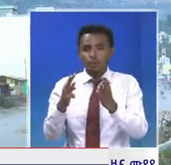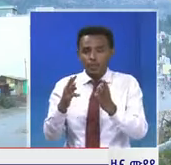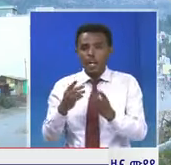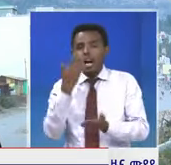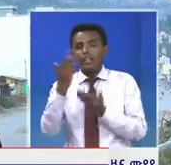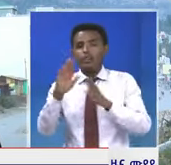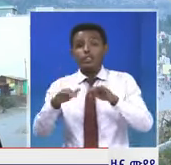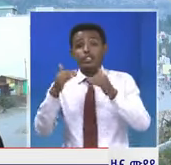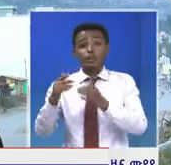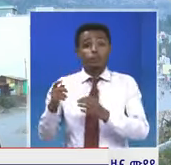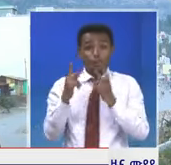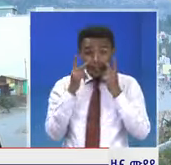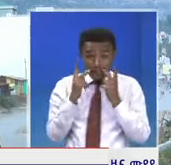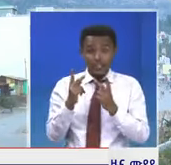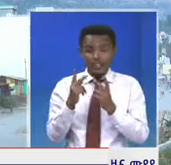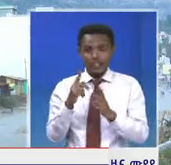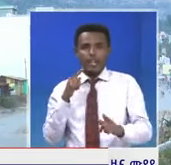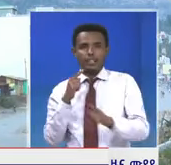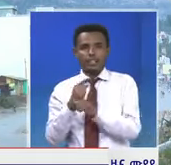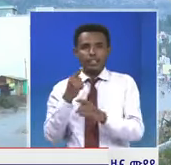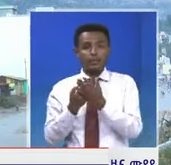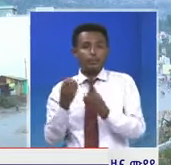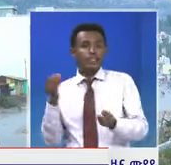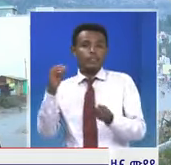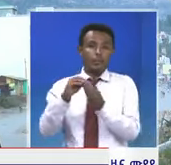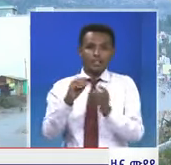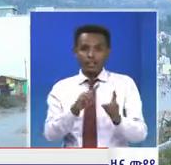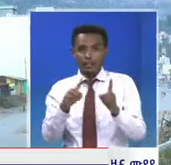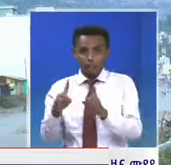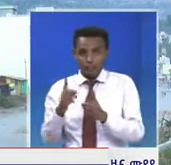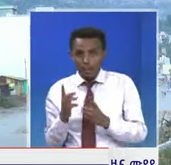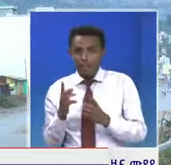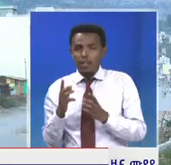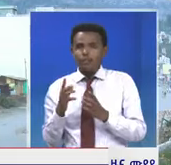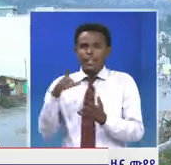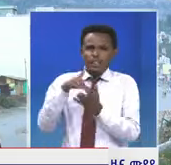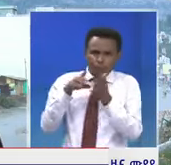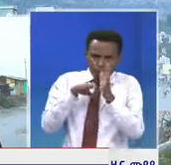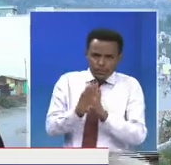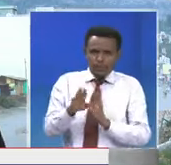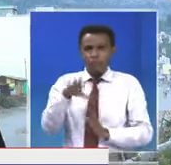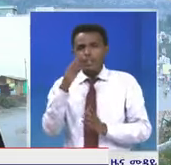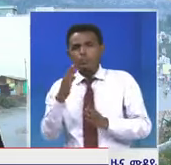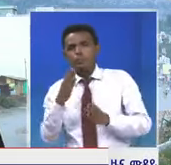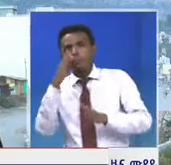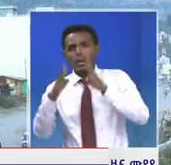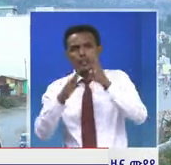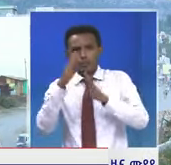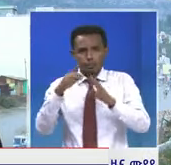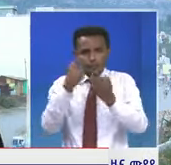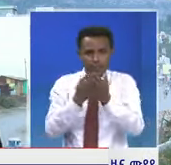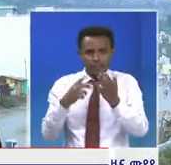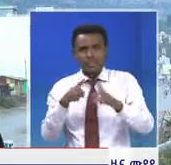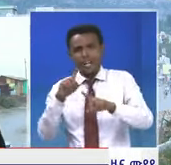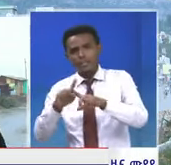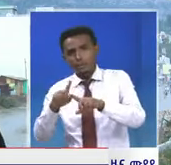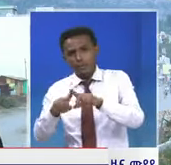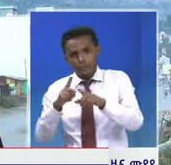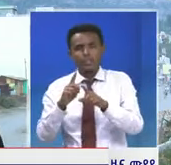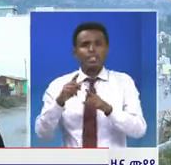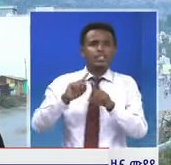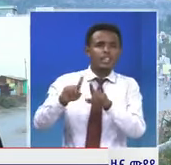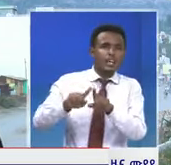በመልከታችን አረጋግጠናል ከዚህ በተጨማሪ ደግሞ በከተማው ውስጥ የሚገኙ ሚኒባሶች በከተማው ውስጥ የሚገኙ ታክሲዎች እና